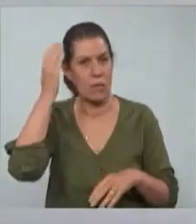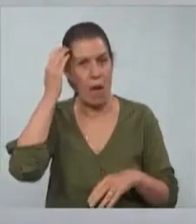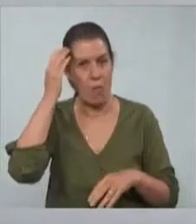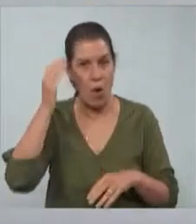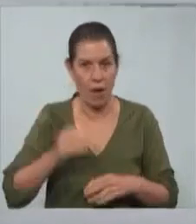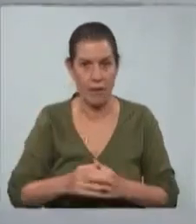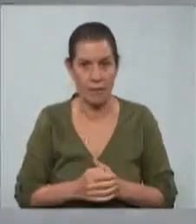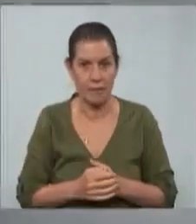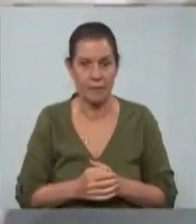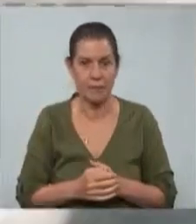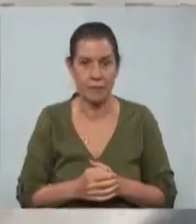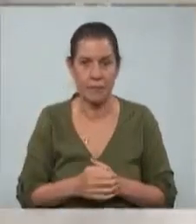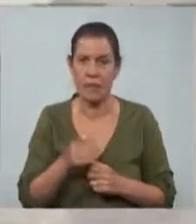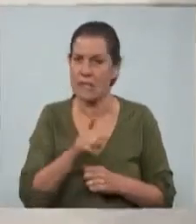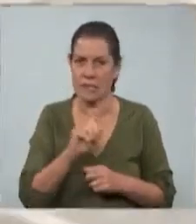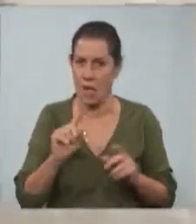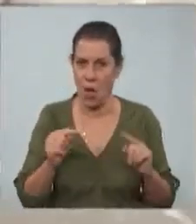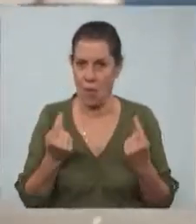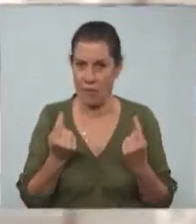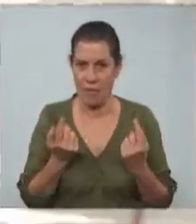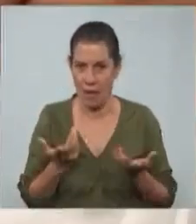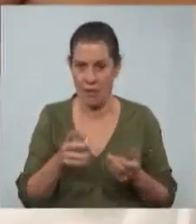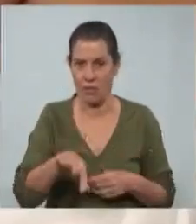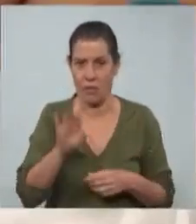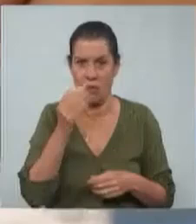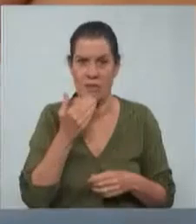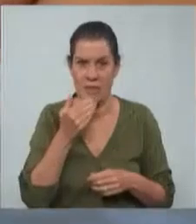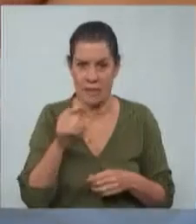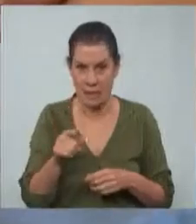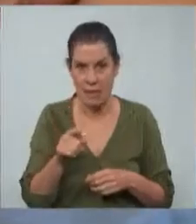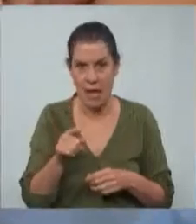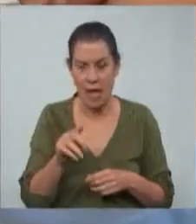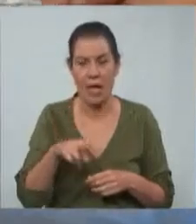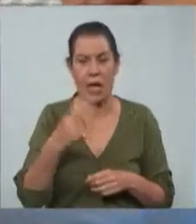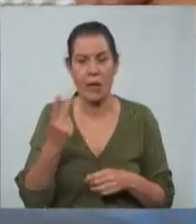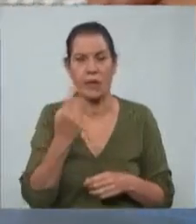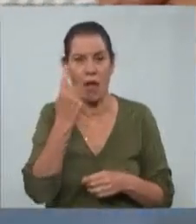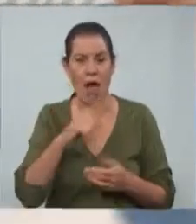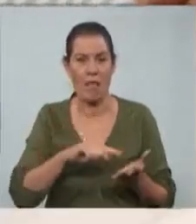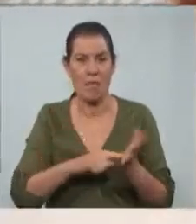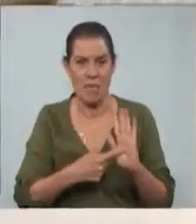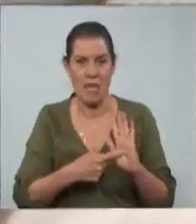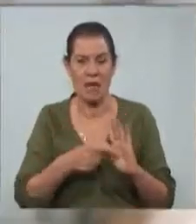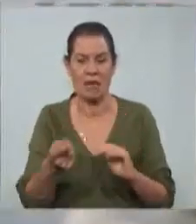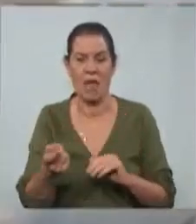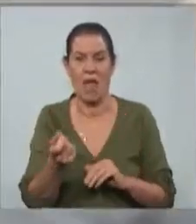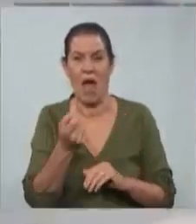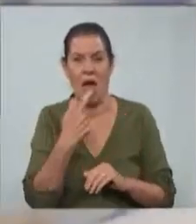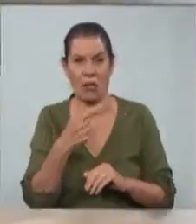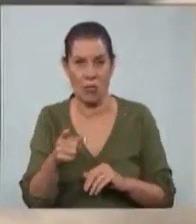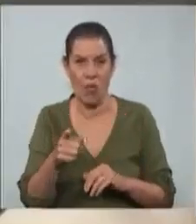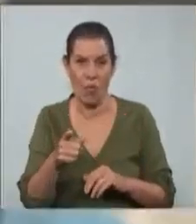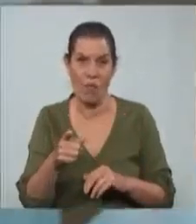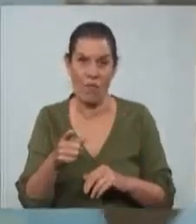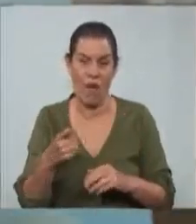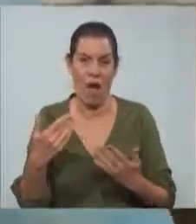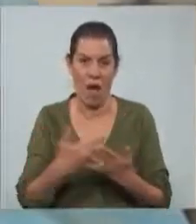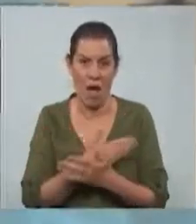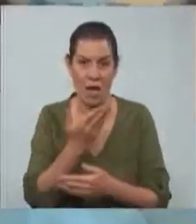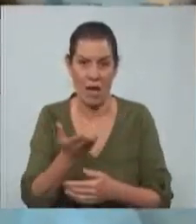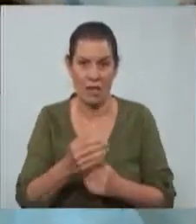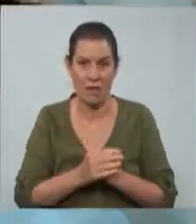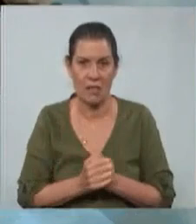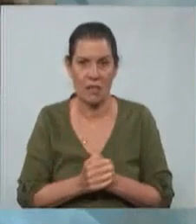לא במקרה נבחרה ישראל לשמש אחד מיעדי המחקר לתרופה הגנטית החדשה. צבר החולים הגדול